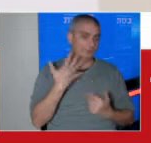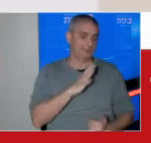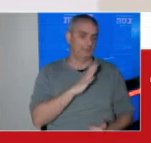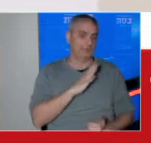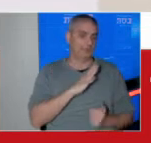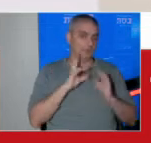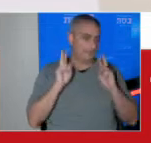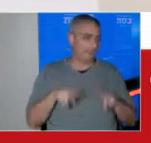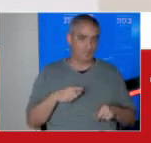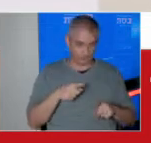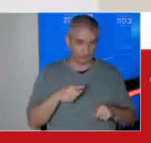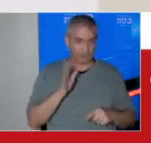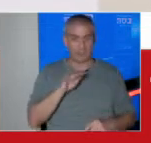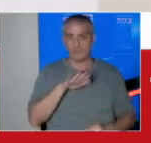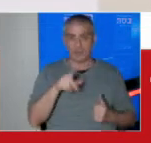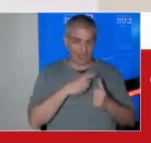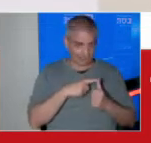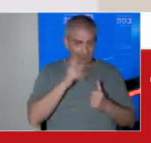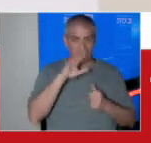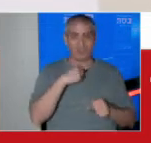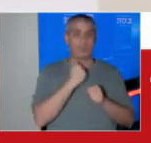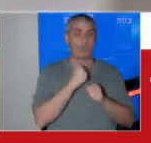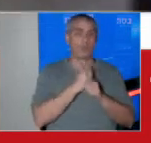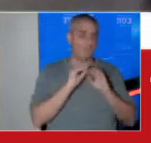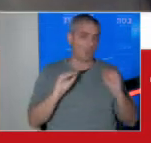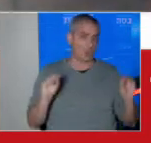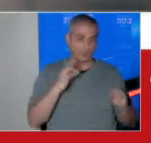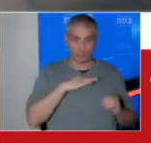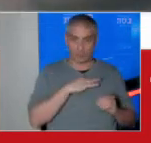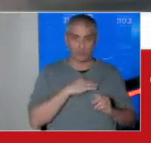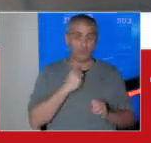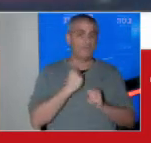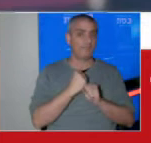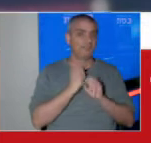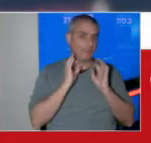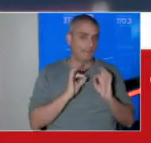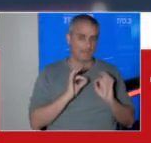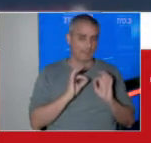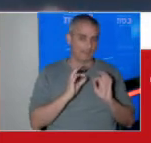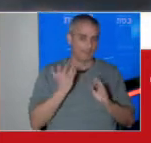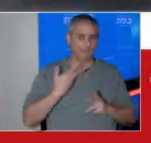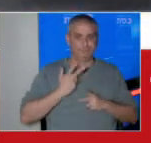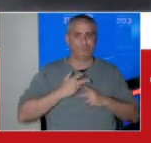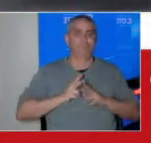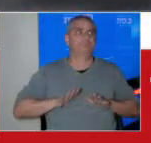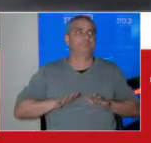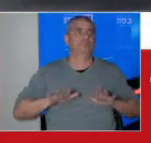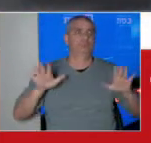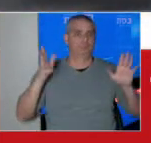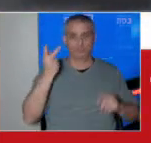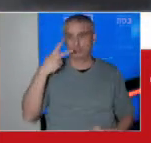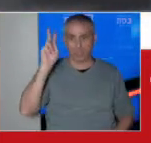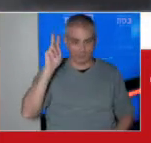סכנה ממשית גם לילדים וגם לעובדי ההוראה שלנו, ויביא באמת לתחלואה